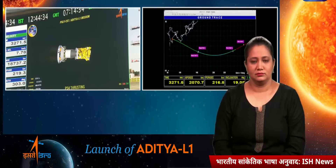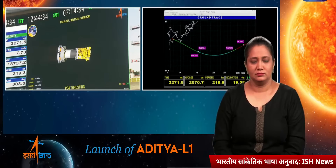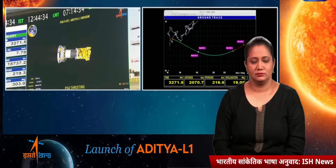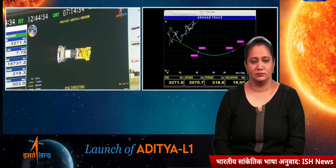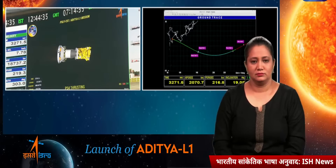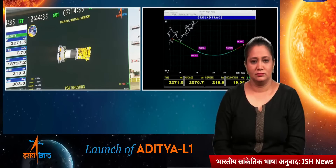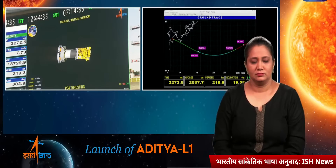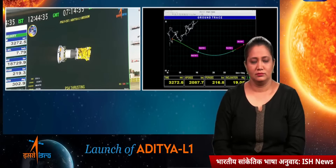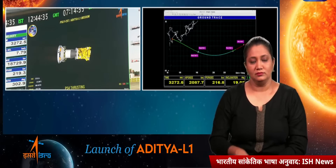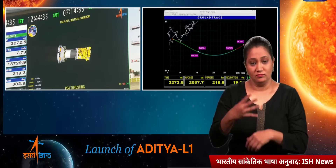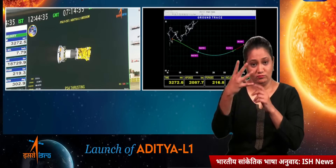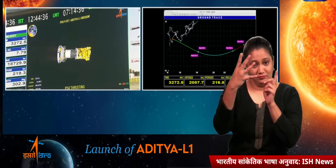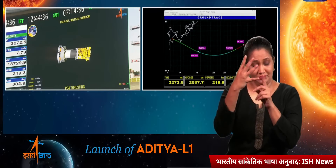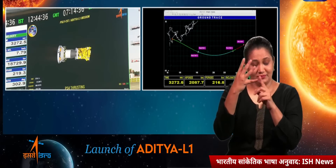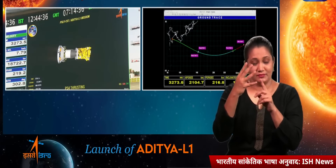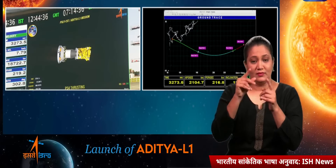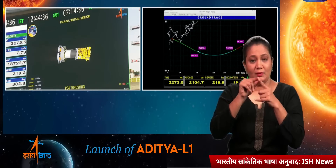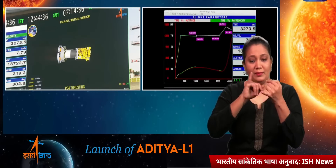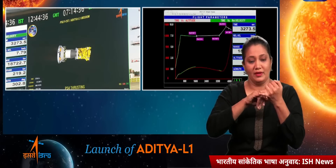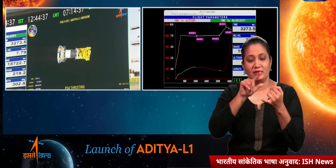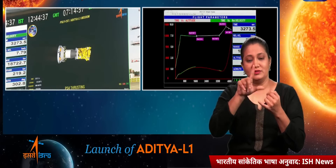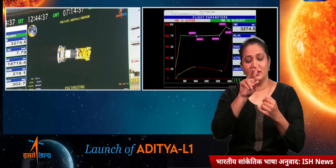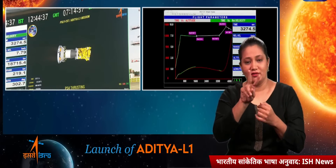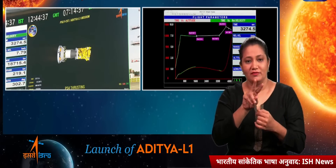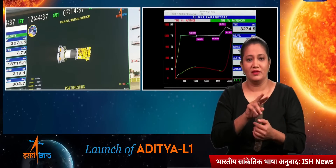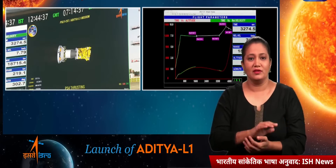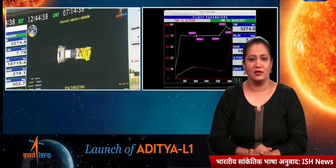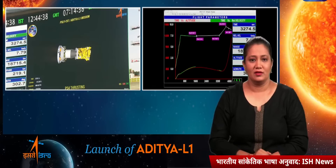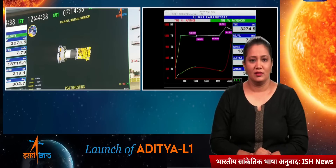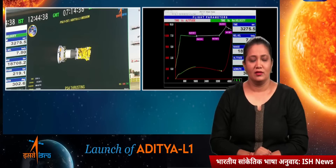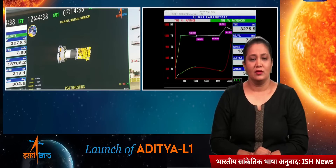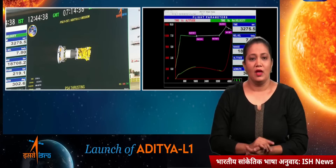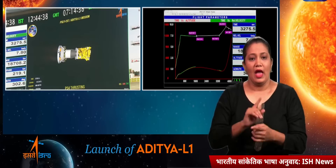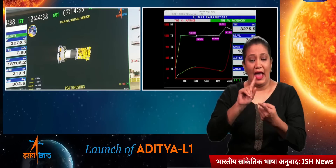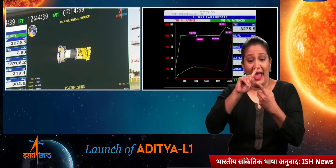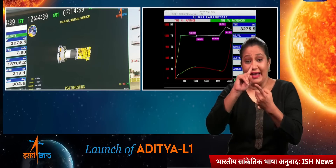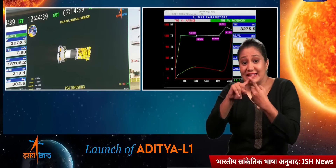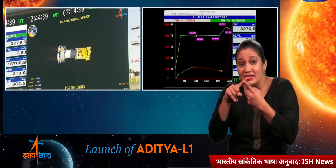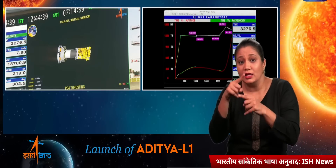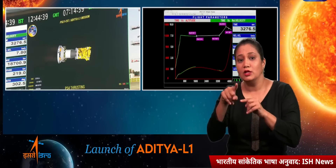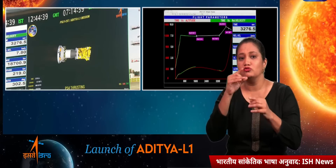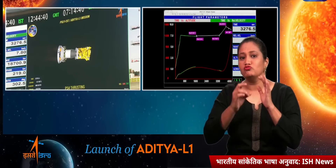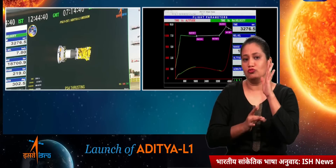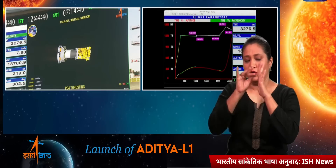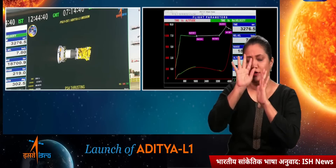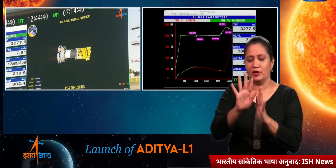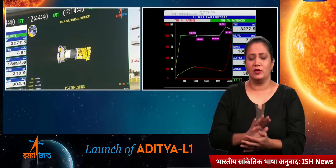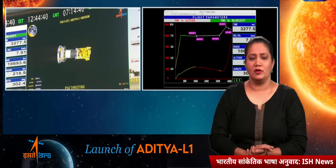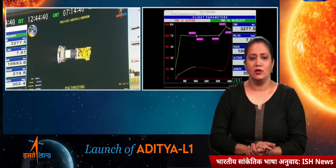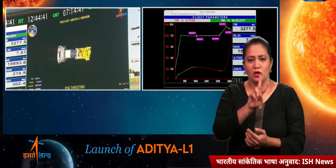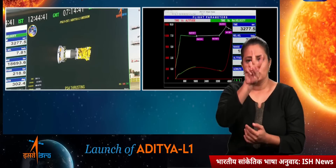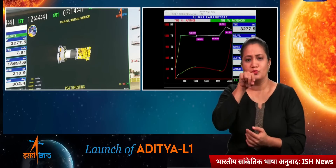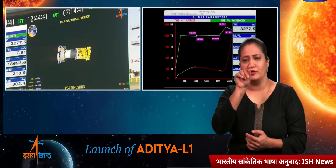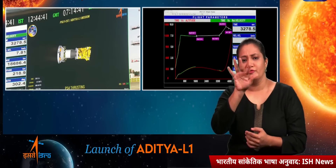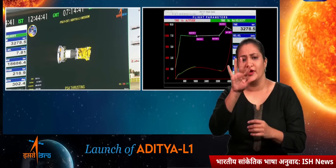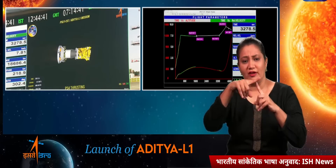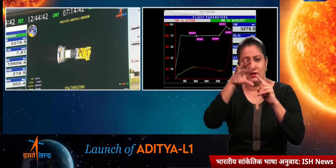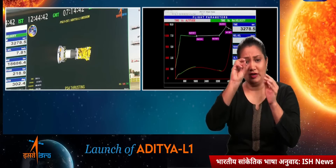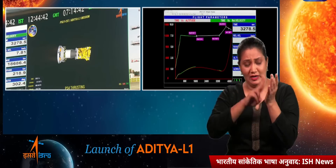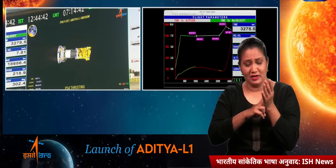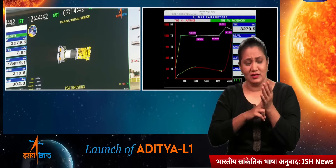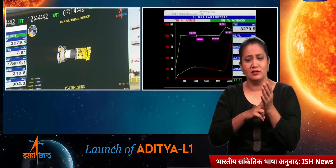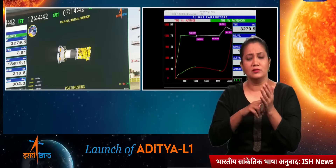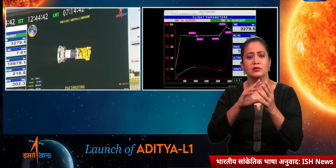यह चतुर्थ चरण है PSLV XL रॉकेट का। इसमें 2.5 टन के नोदक